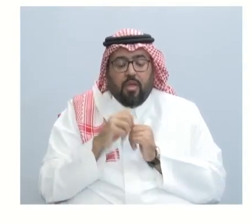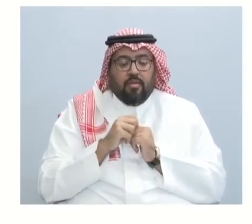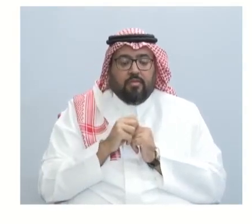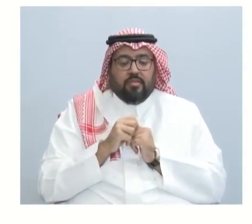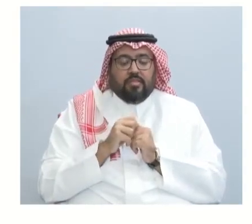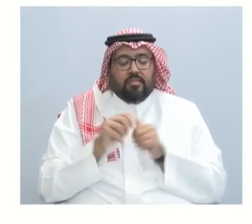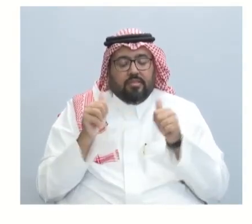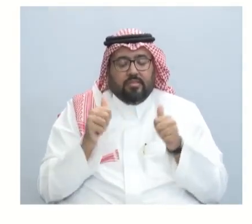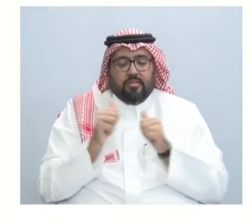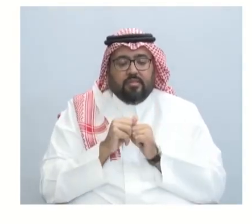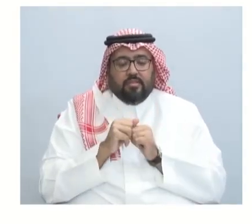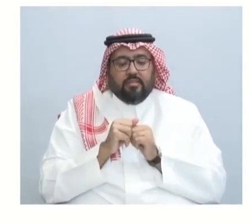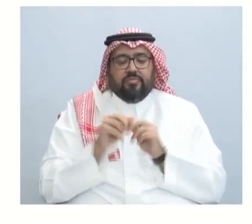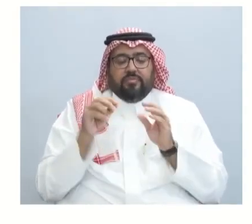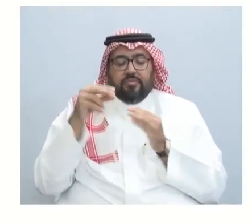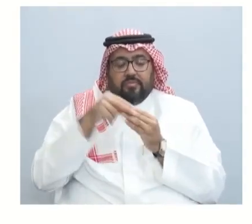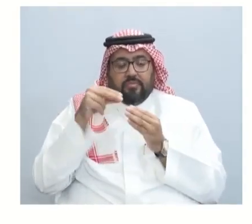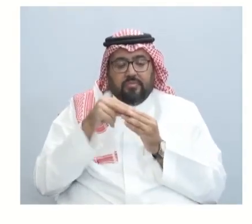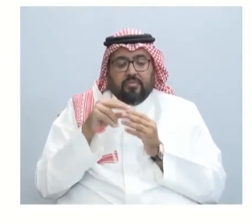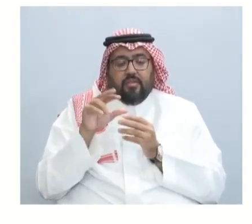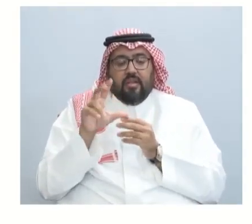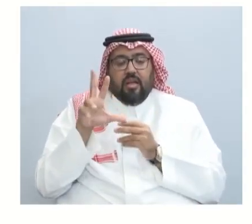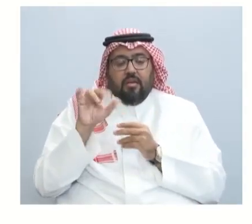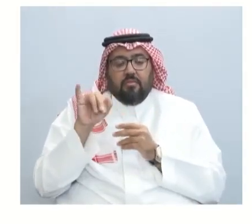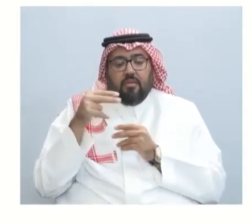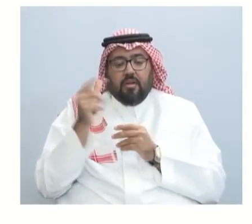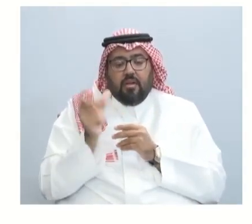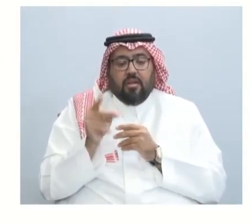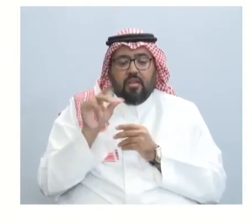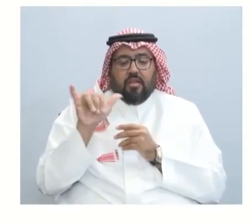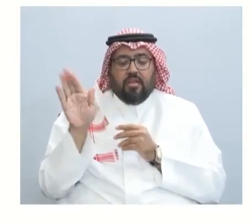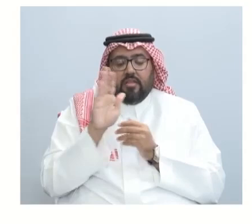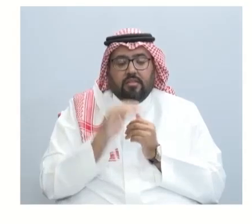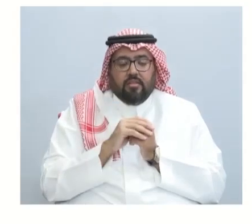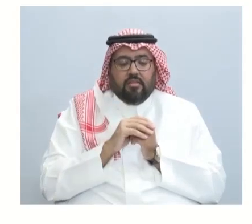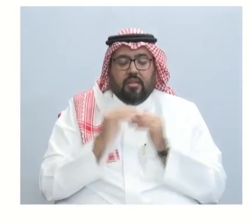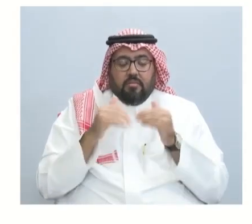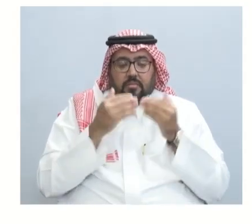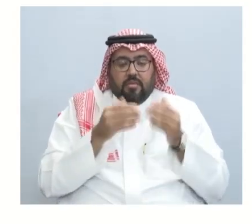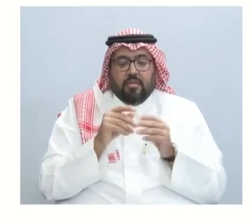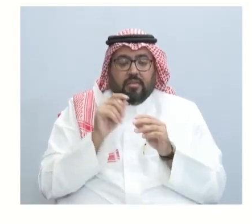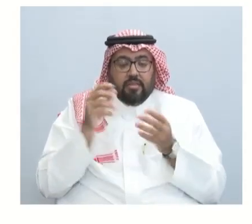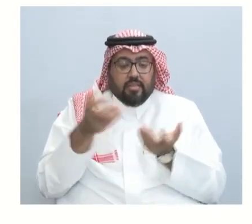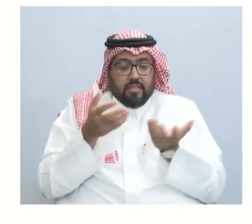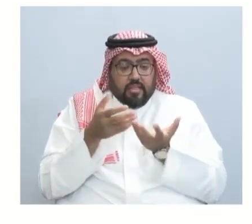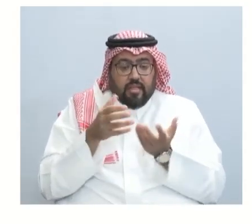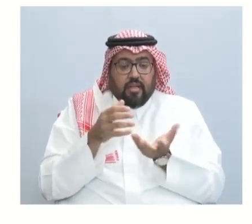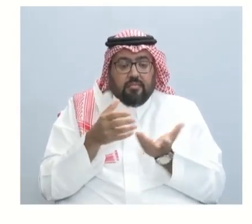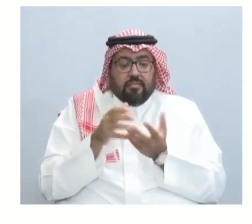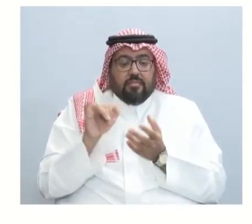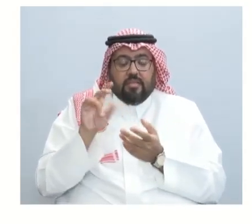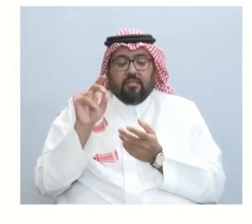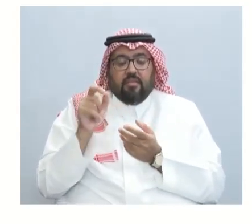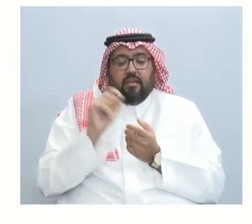مشابك الورق نحو المغناطيس في الخطوه التي تليها نقوم بترشيح المغناطيس بمصفاه